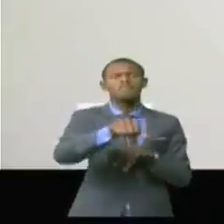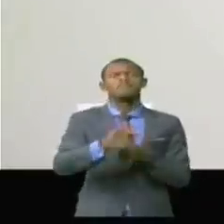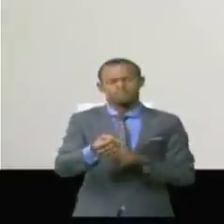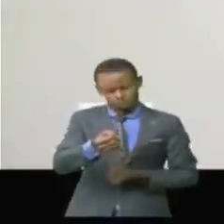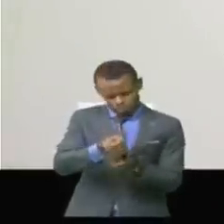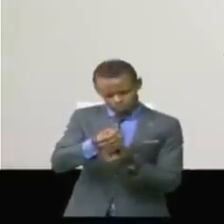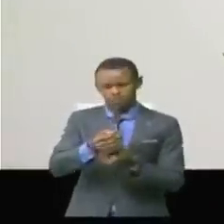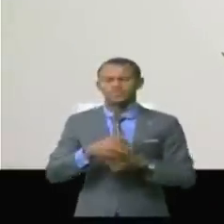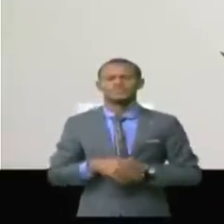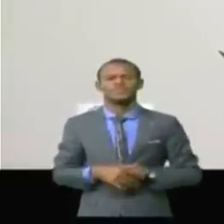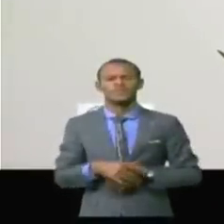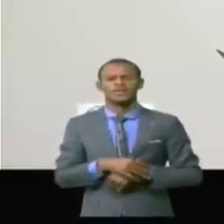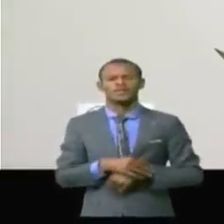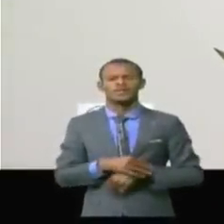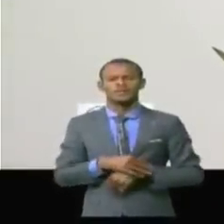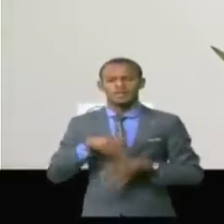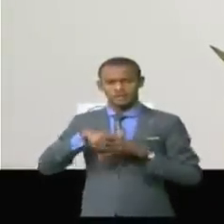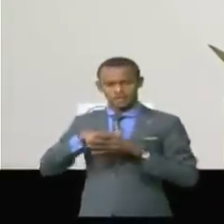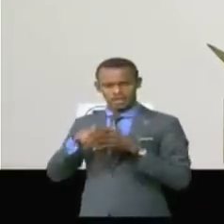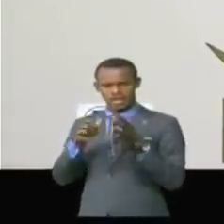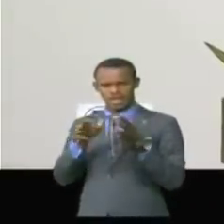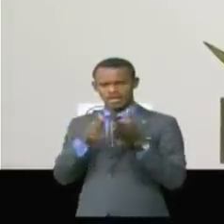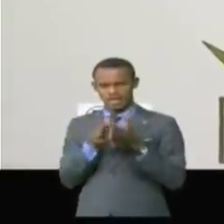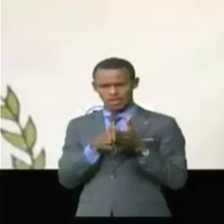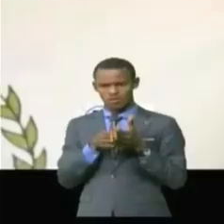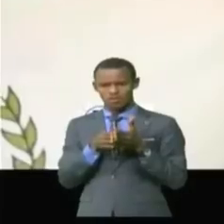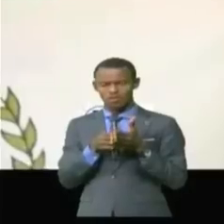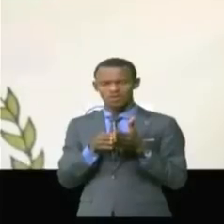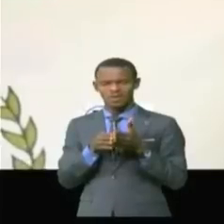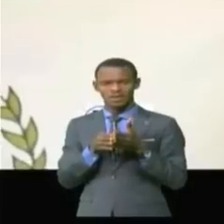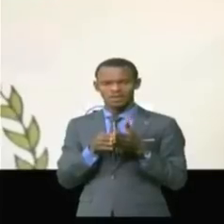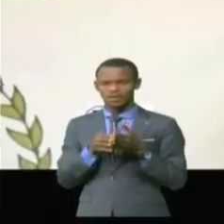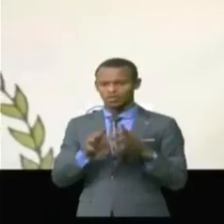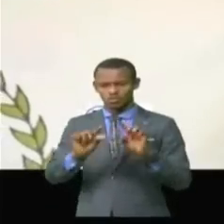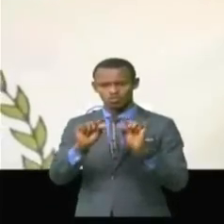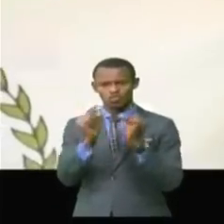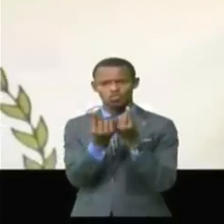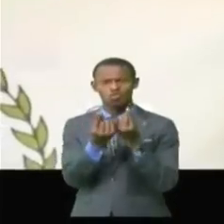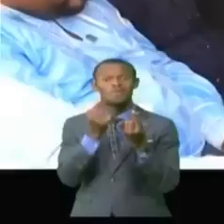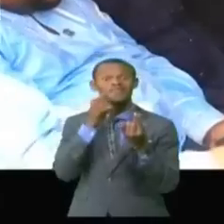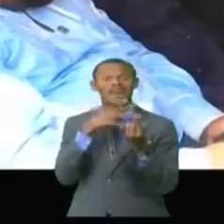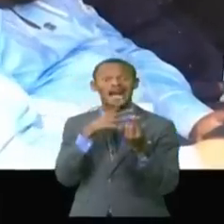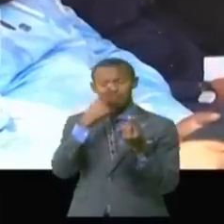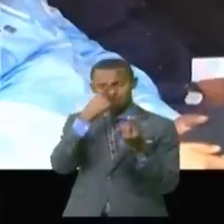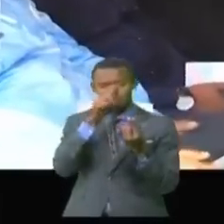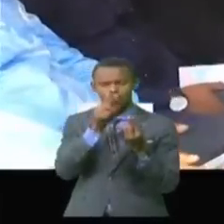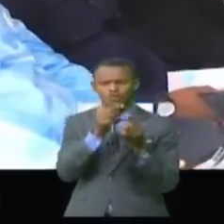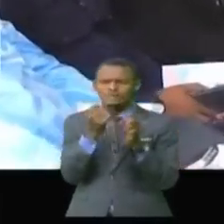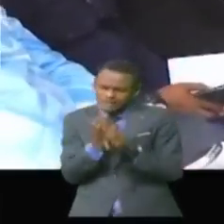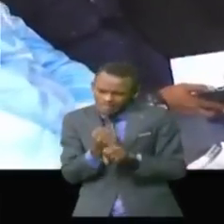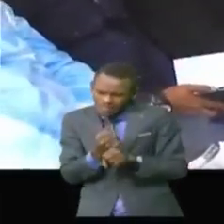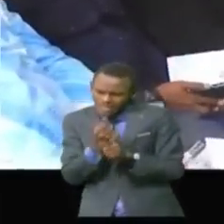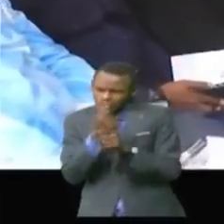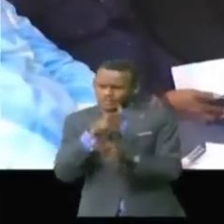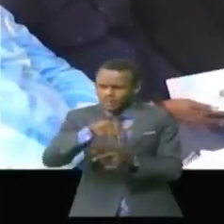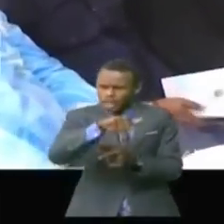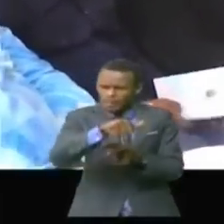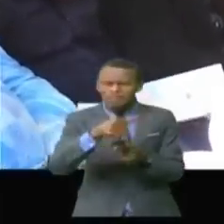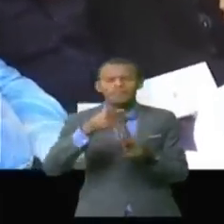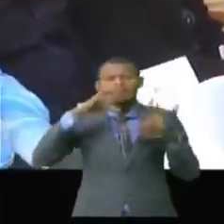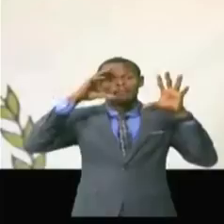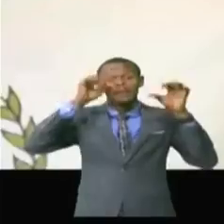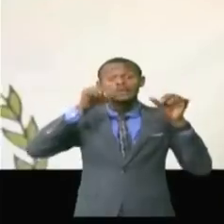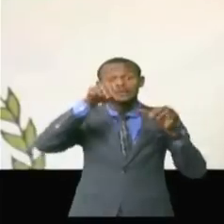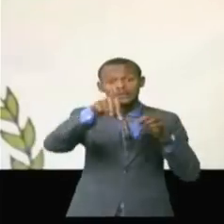conseil d'administration de la Mutuelle de la femme africaine, Goma, Joséphine Saouda, a exprimé sa gratitude pour cet engagement du